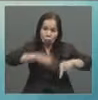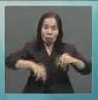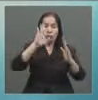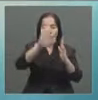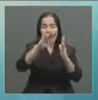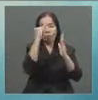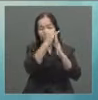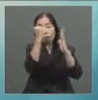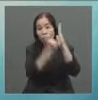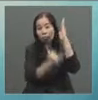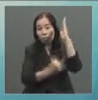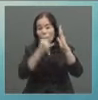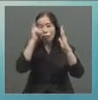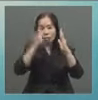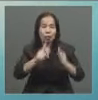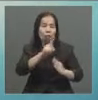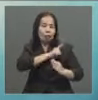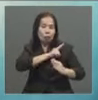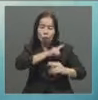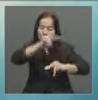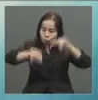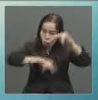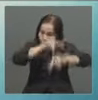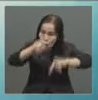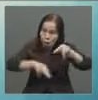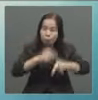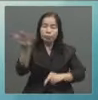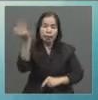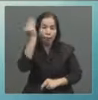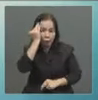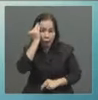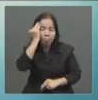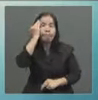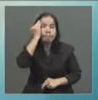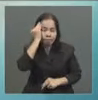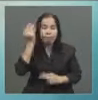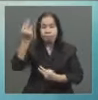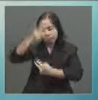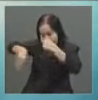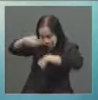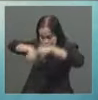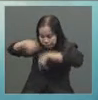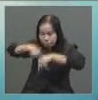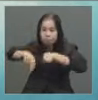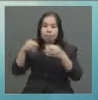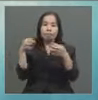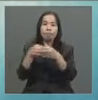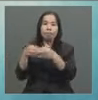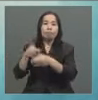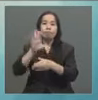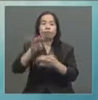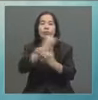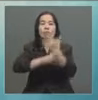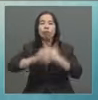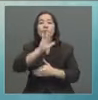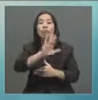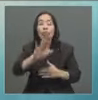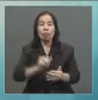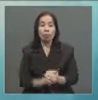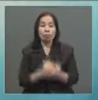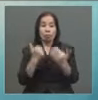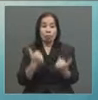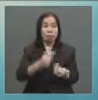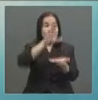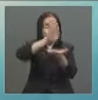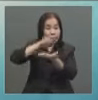ควบคุมนะครับจะได้รับทราบแล้วไปดูเฉพาะจุดได้นะครับตอนนี้ข้อมูลจากทาง